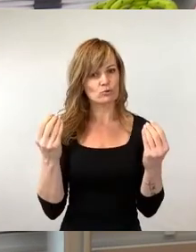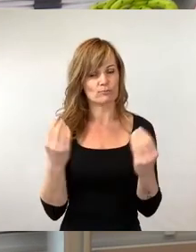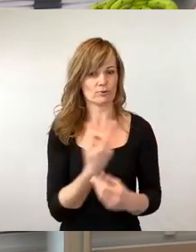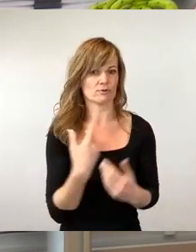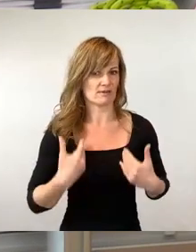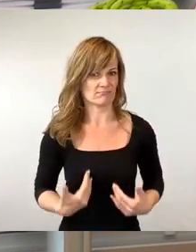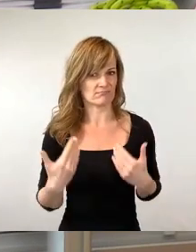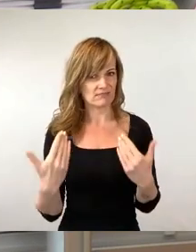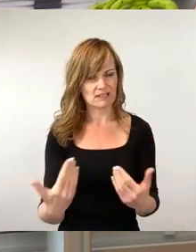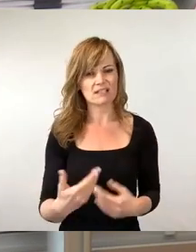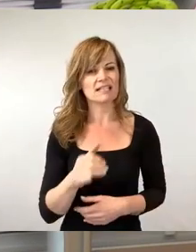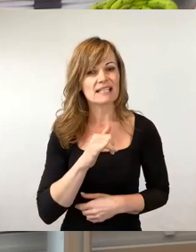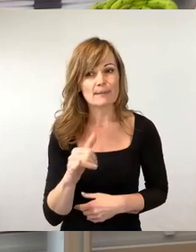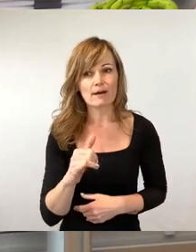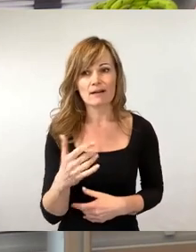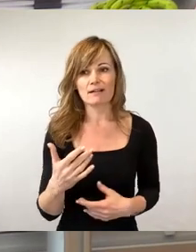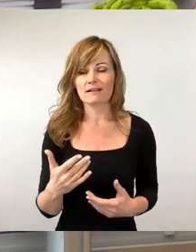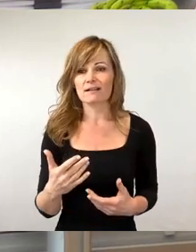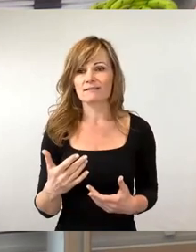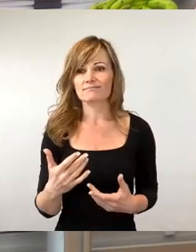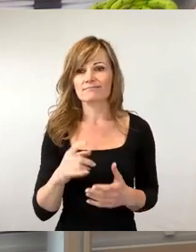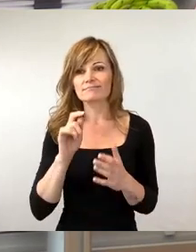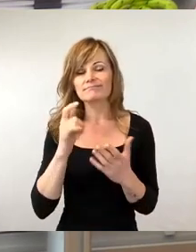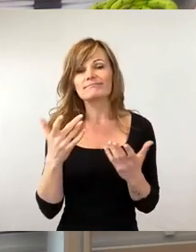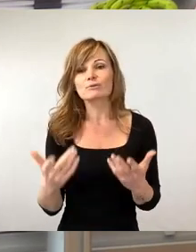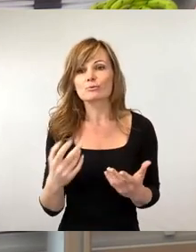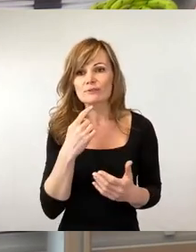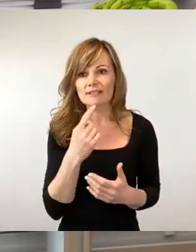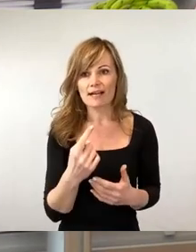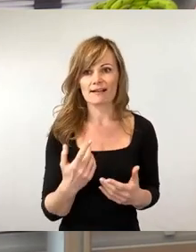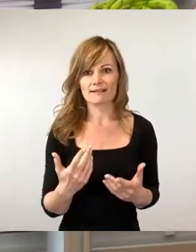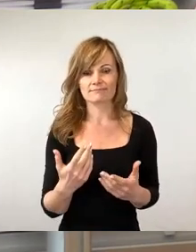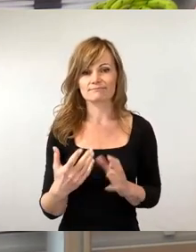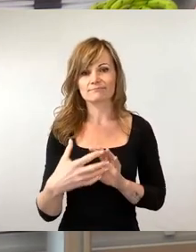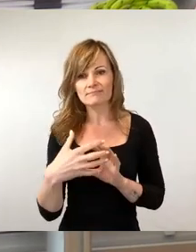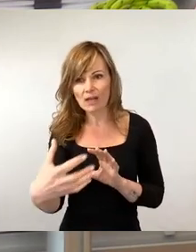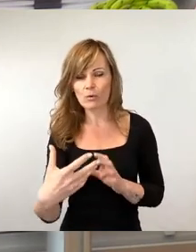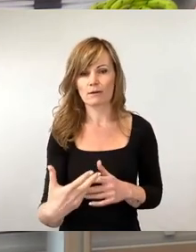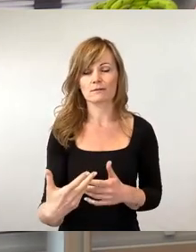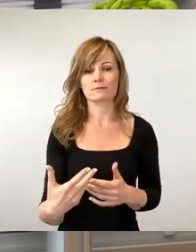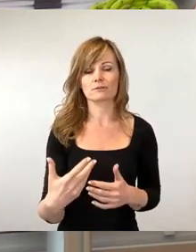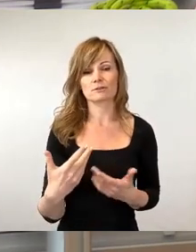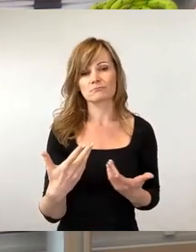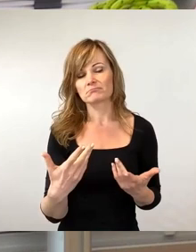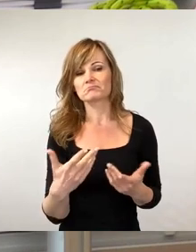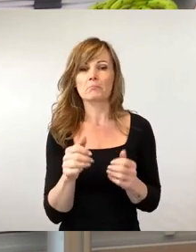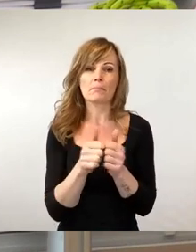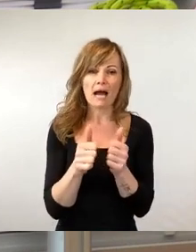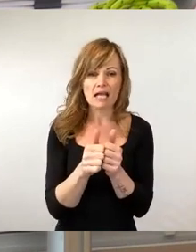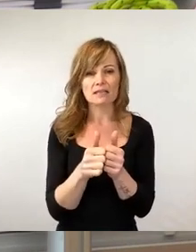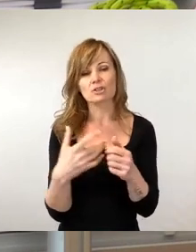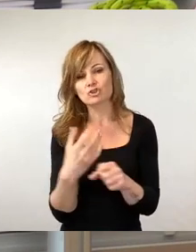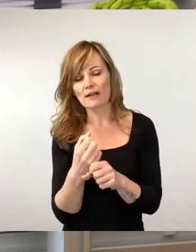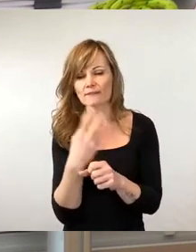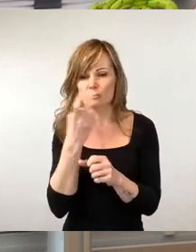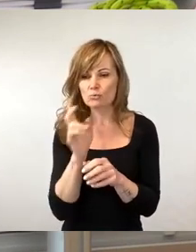immer die Wahl, dass man sich eine dauerhafte Partnerschaft sucht, sondern eben auf Zeit zusammenbleibt, was dann natürlich